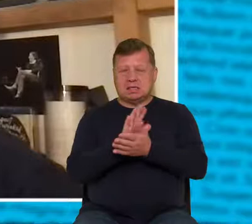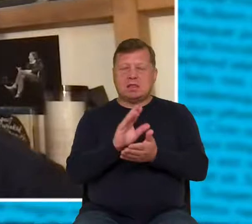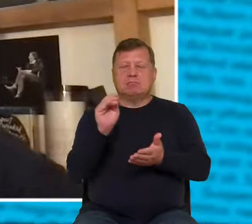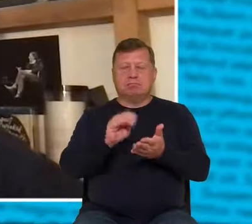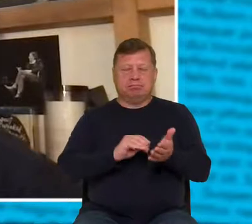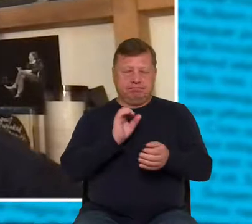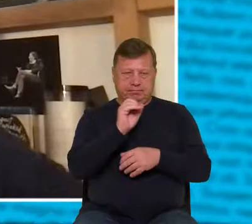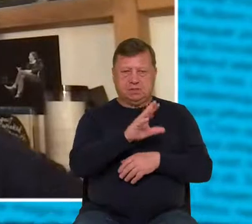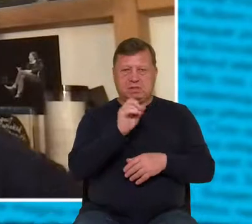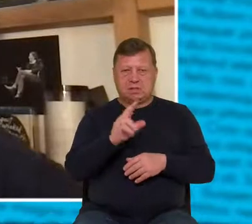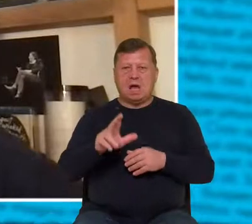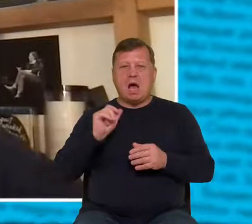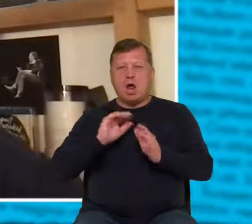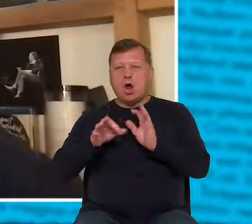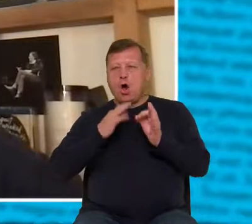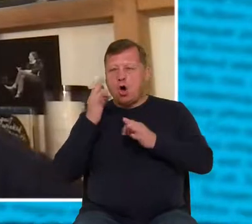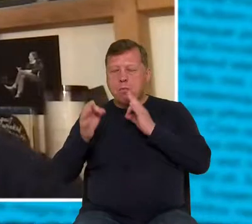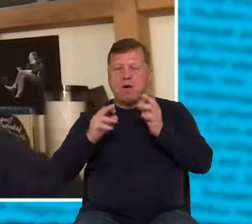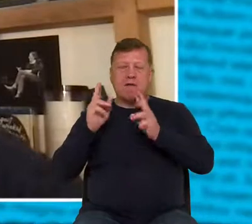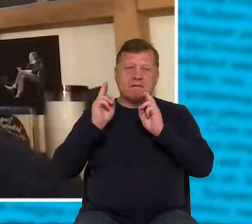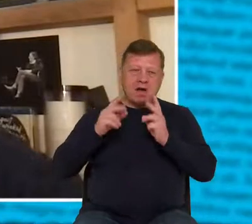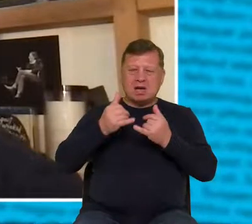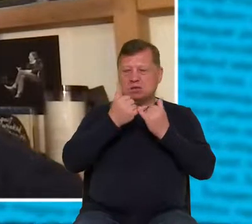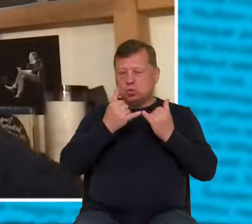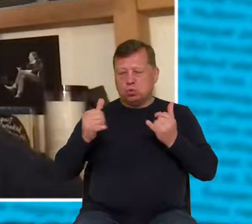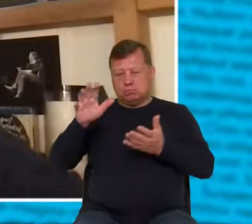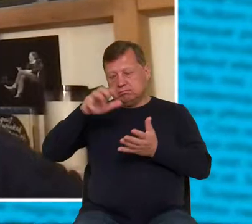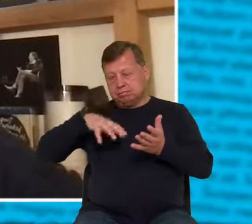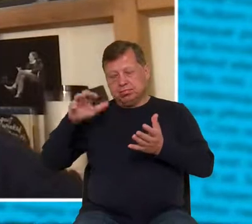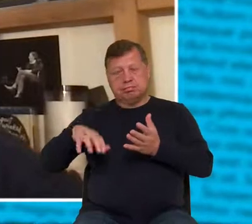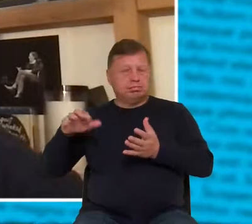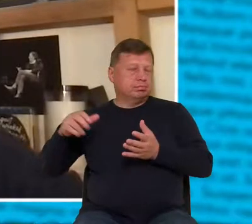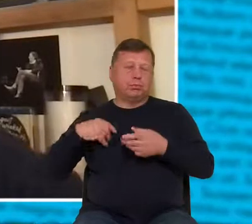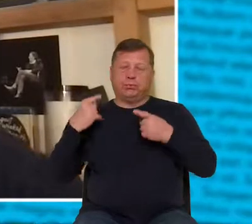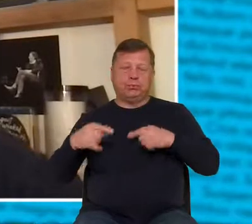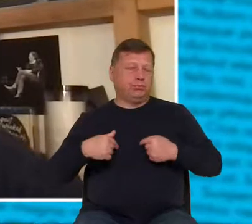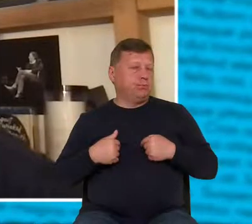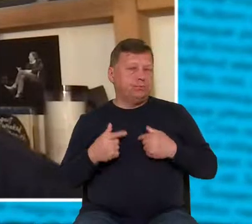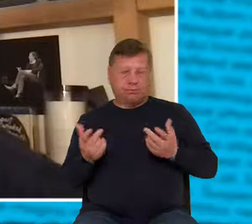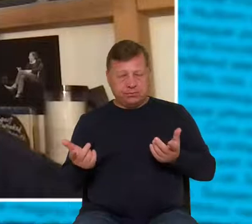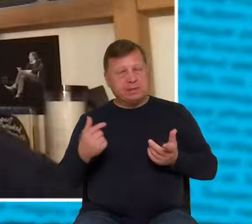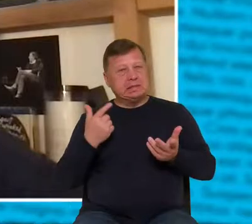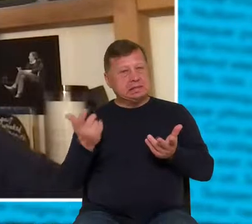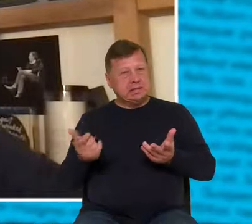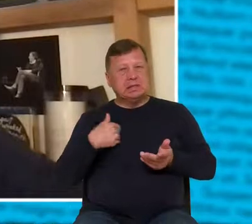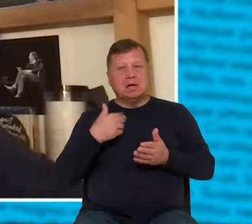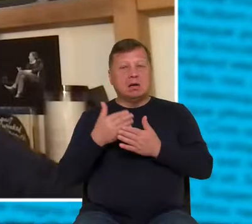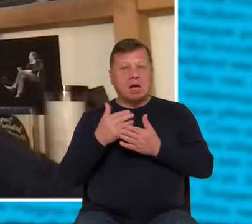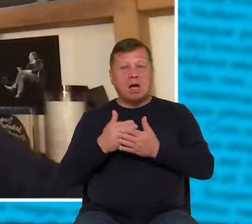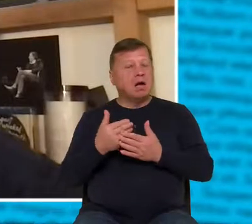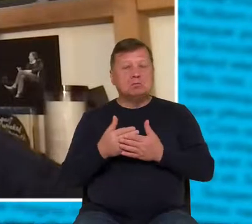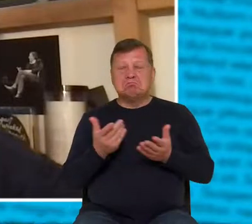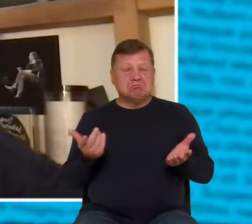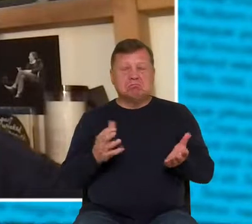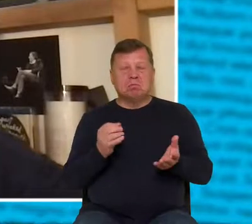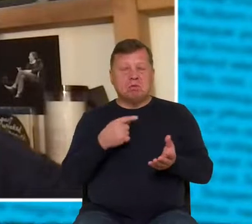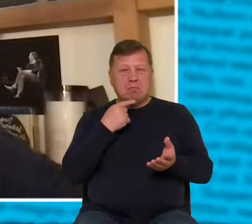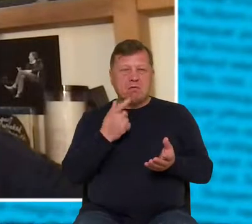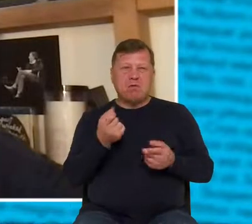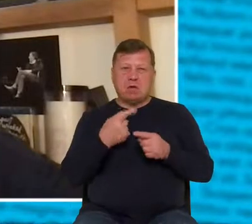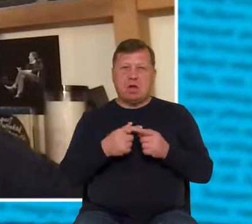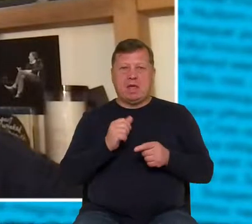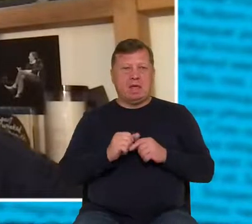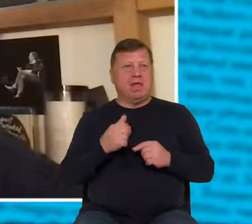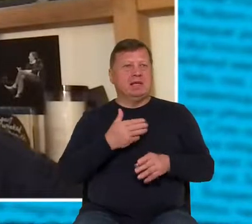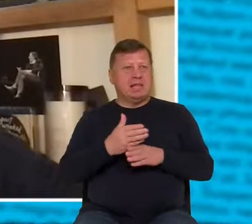powieści, beletrystyki, ani też literatury faktu na ten temat. I myślę, że jest tak dlatego, że ciągle jeszcze to przeżywam w pewnym